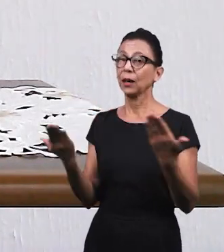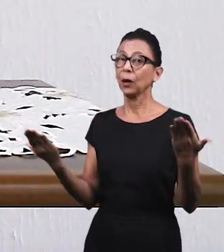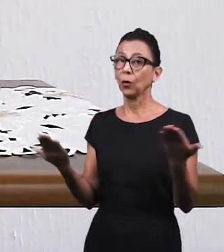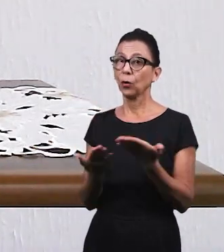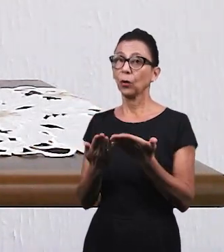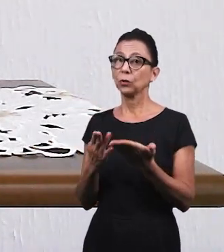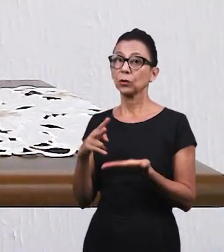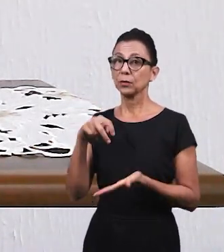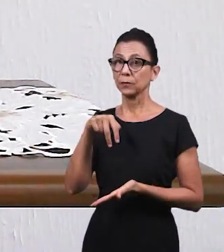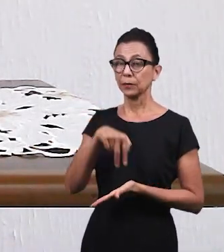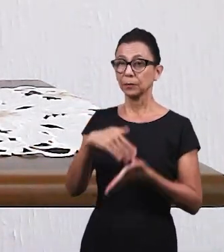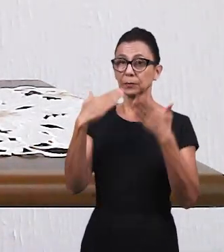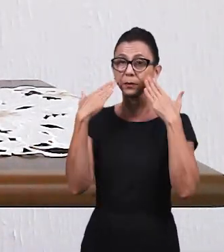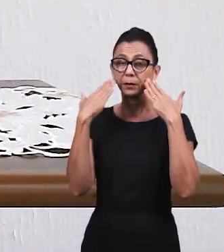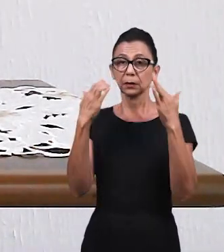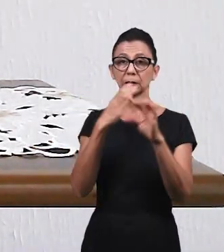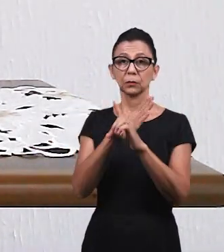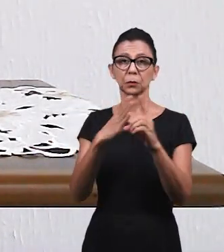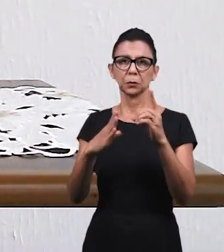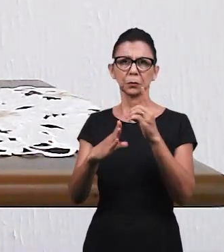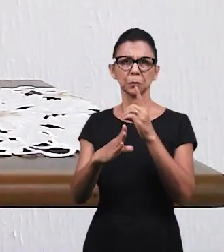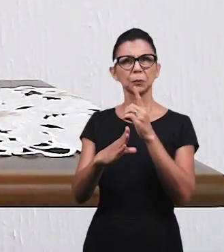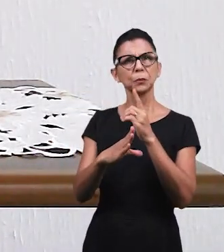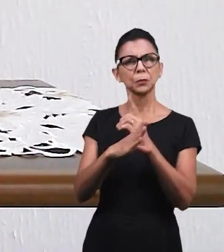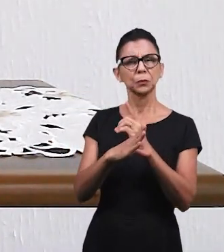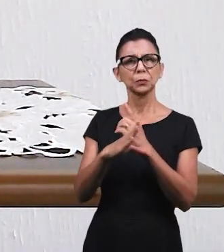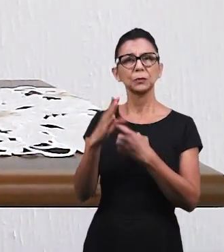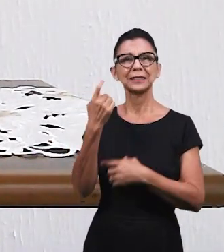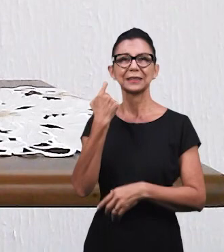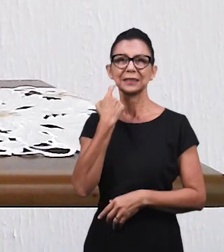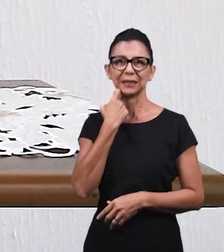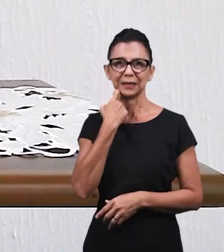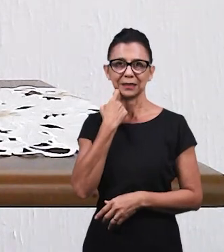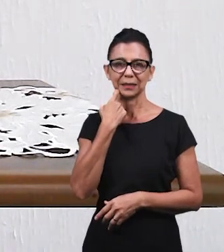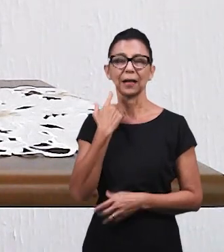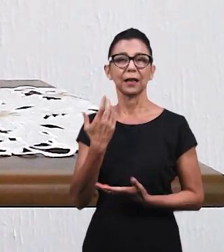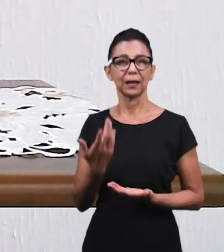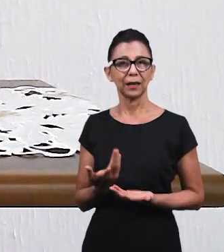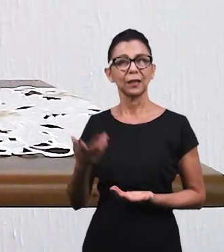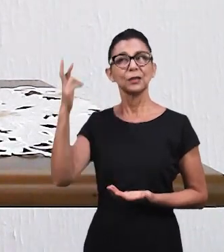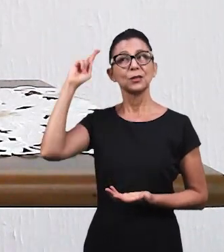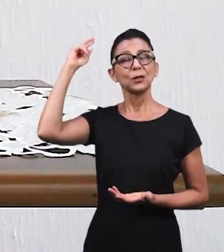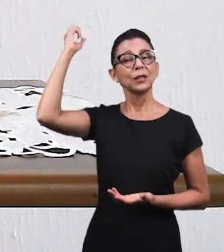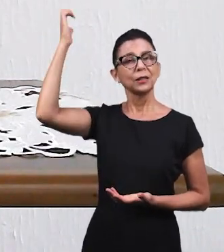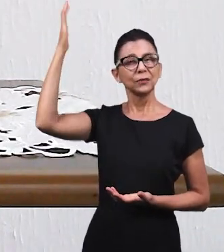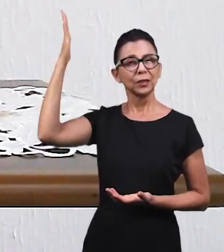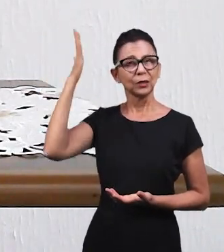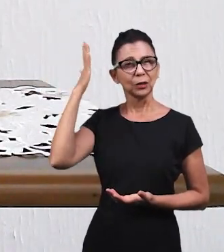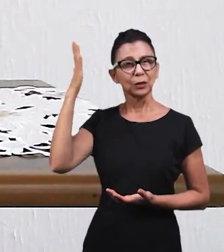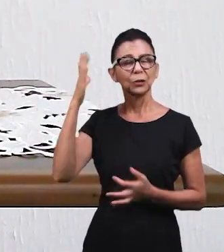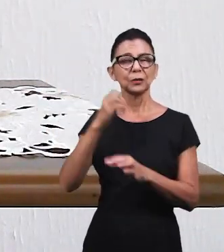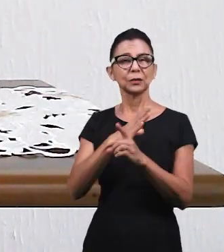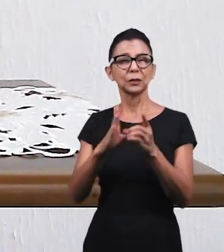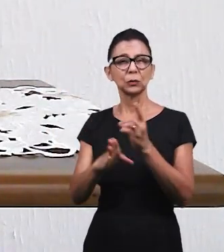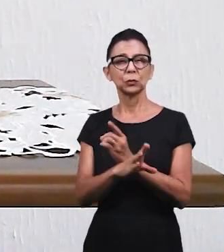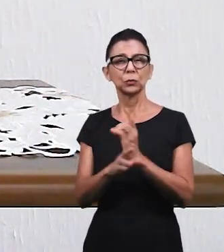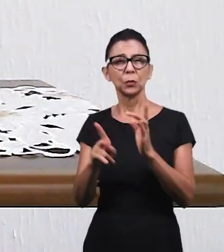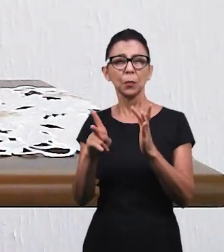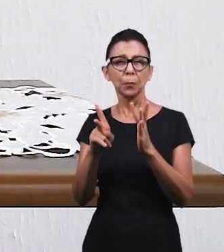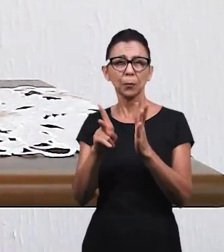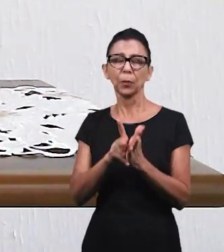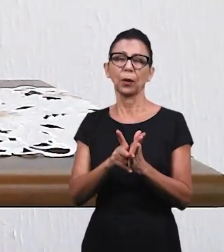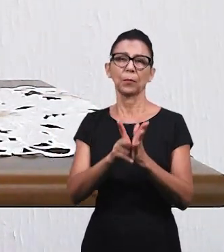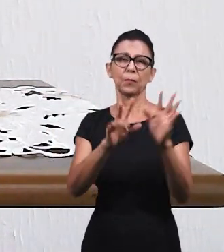знакомые. Мы здесь проводим пятничное богослужение, которое по откровению Господню, это богослужение